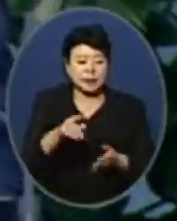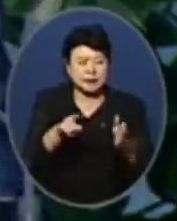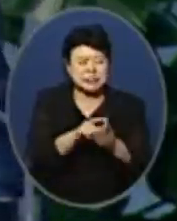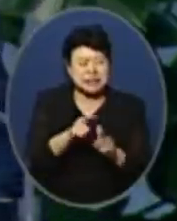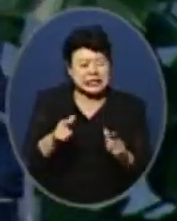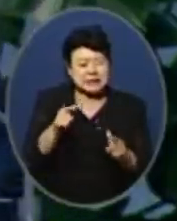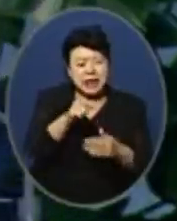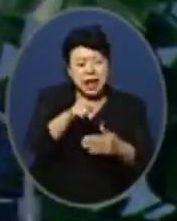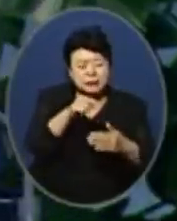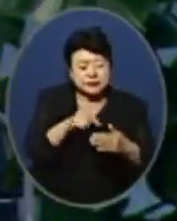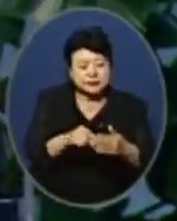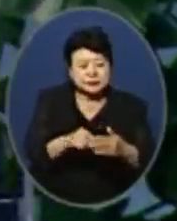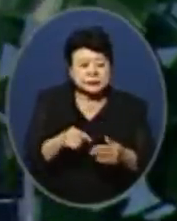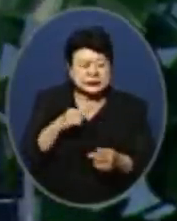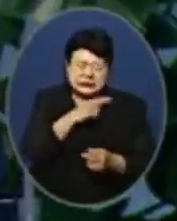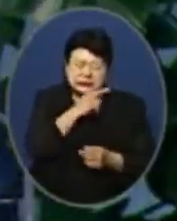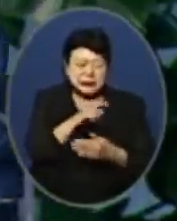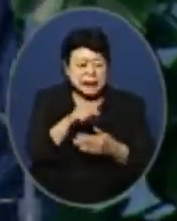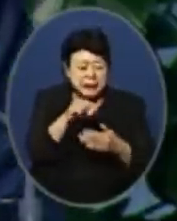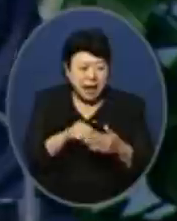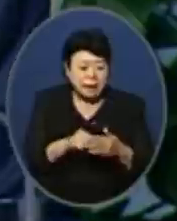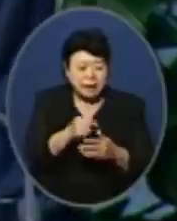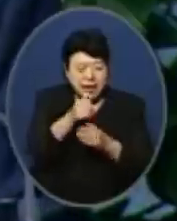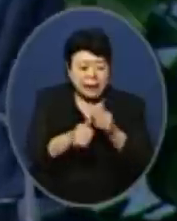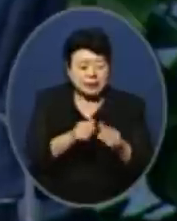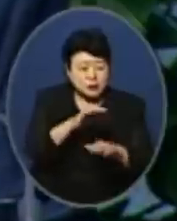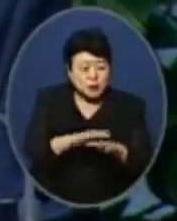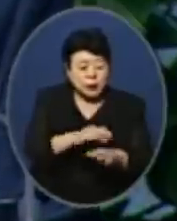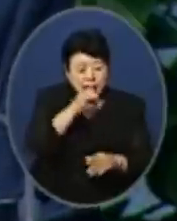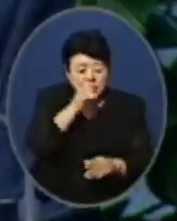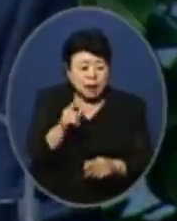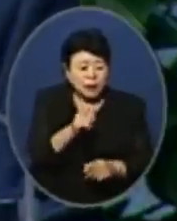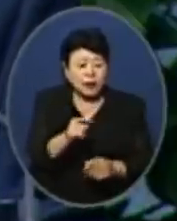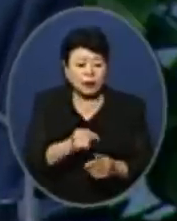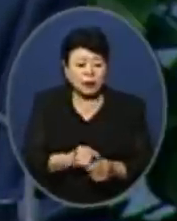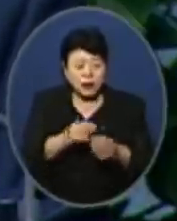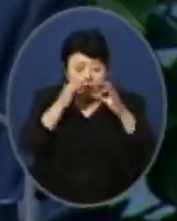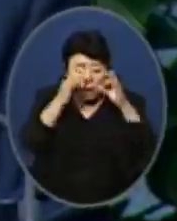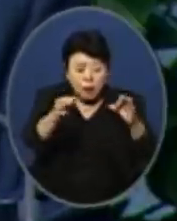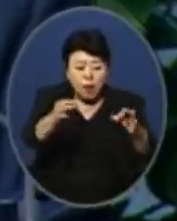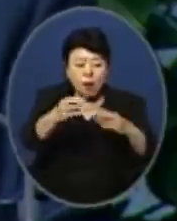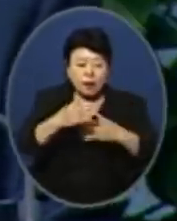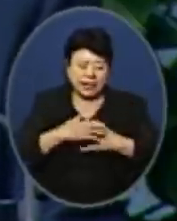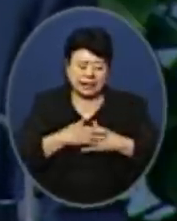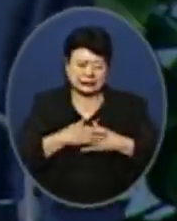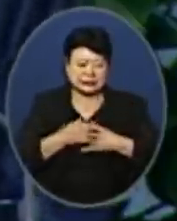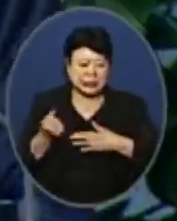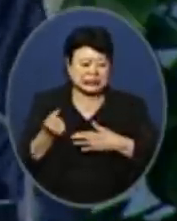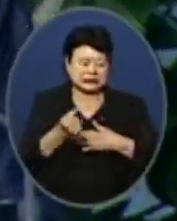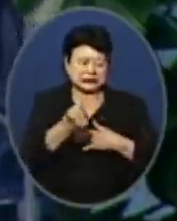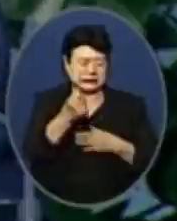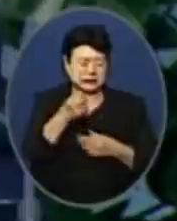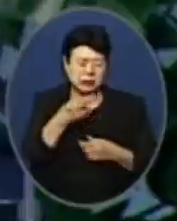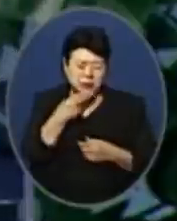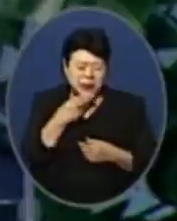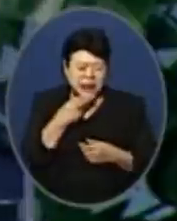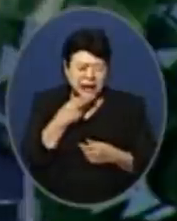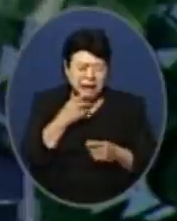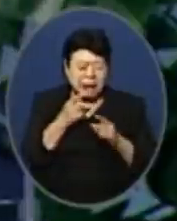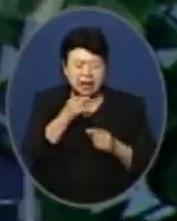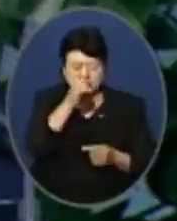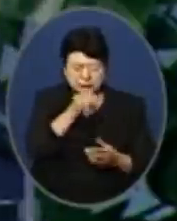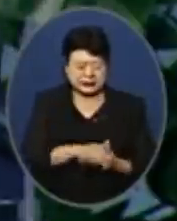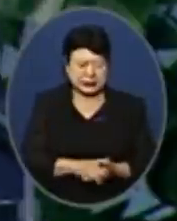믿지 않는 마음, 의심하는 마음은 하나님의 손에 있는 어떤 것을 보고 나는 그것을 가질 수 없다고